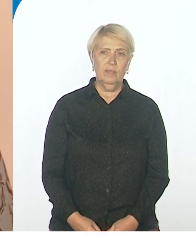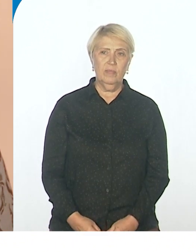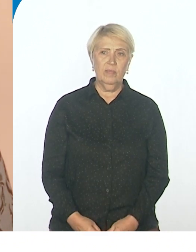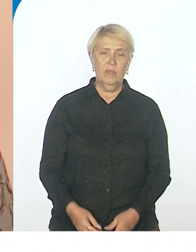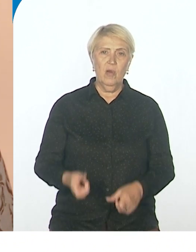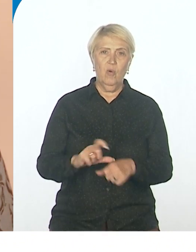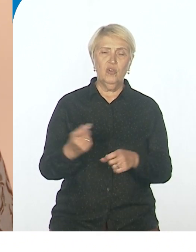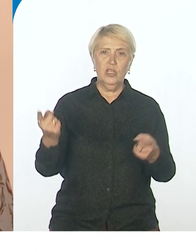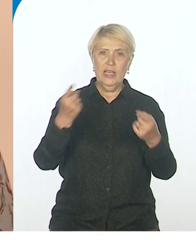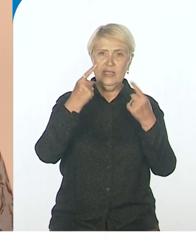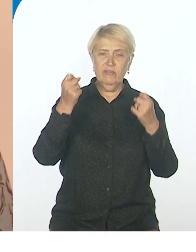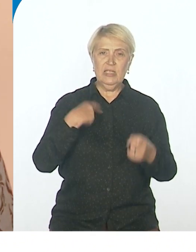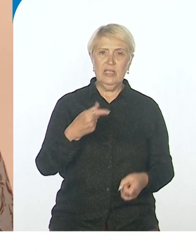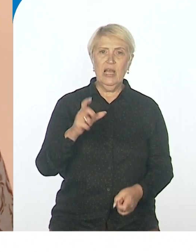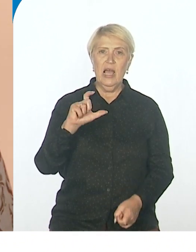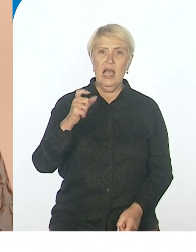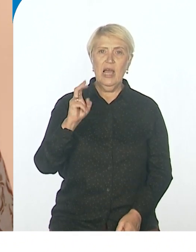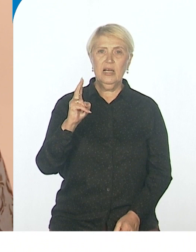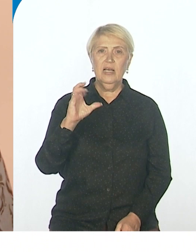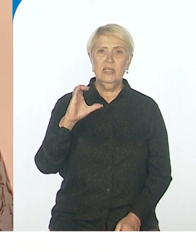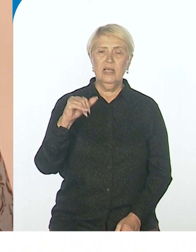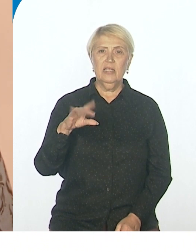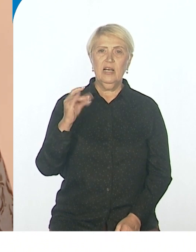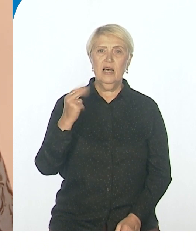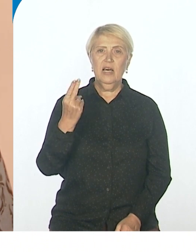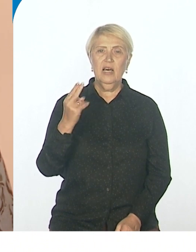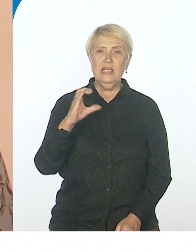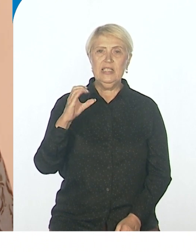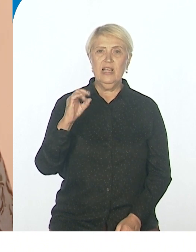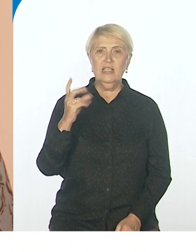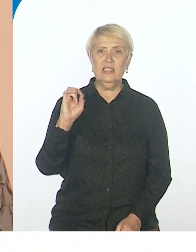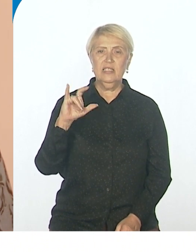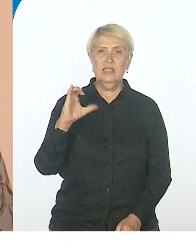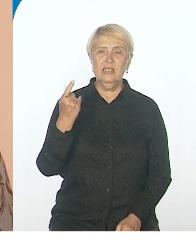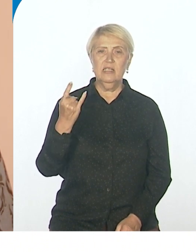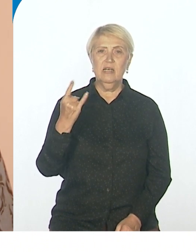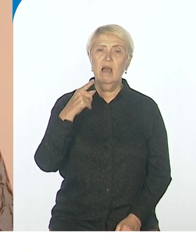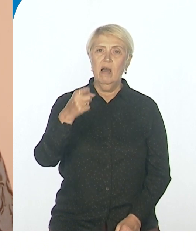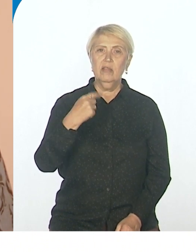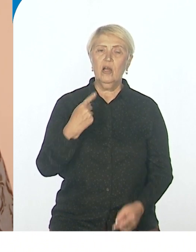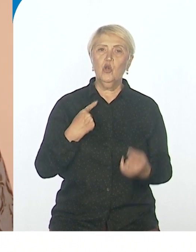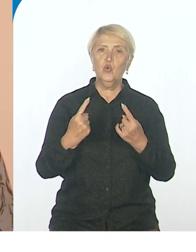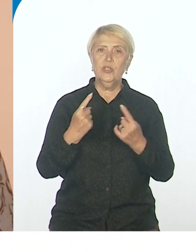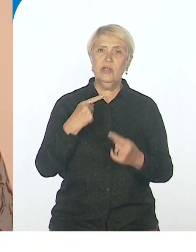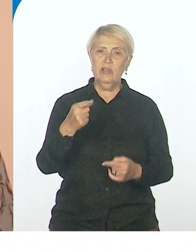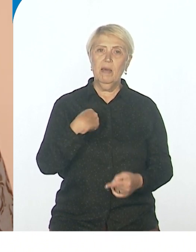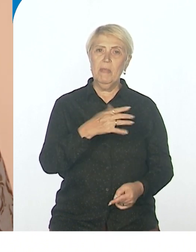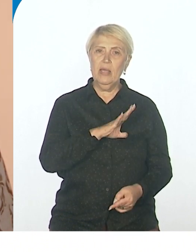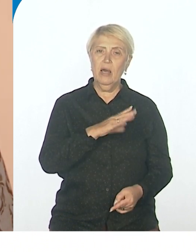очень известный экстрасенс в Киргизстане, Казахстане. Она консультировала